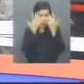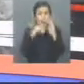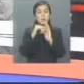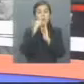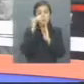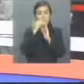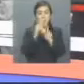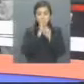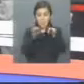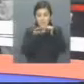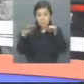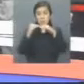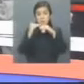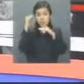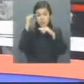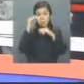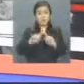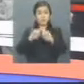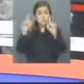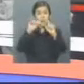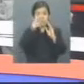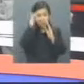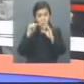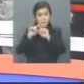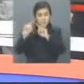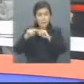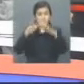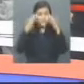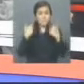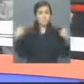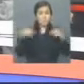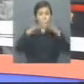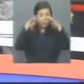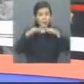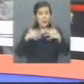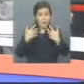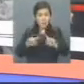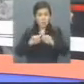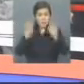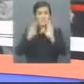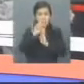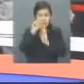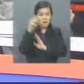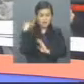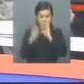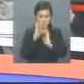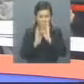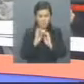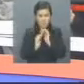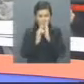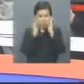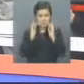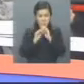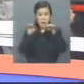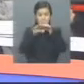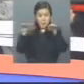ริ่มเบาบางลงแล้วนะคะยกเว้นในพื้นที่จังหวัดเชียงรายพะเยาและลำปางค่ะที่ยังคงมีฝุ่นละอองขนาดเล็กเกินค่ามาตรฐานอยู่จำนวนม